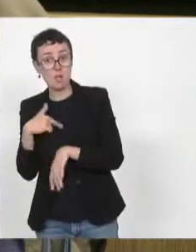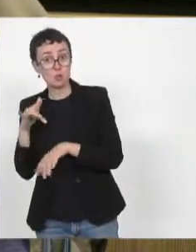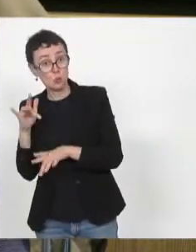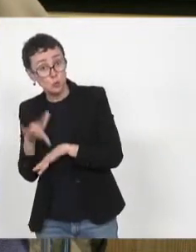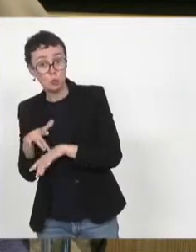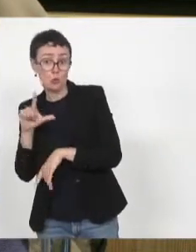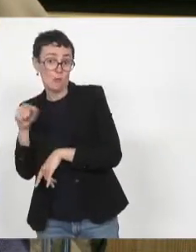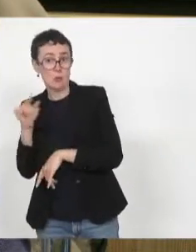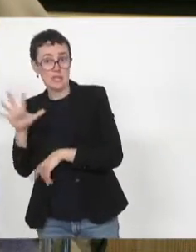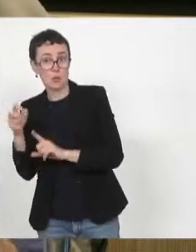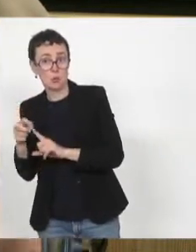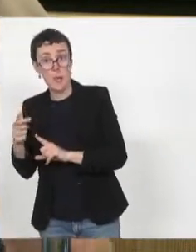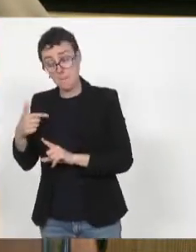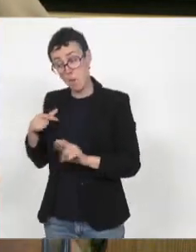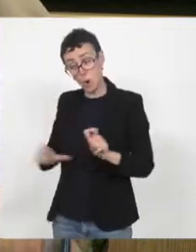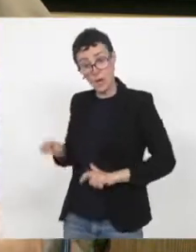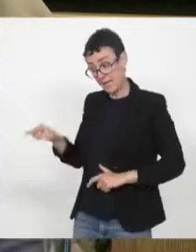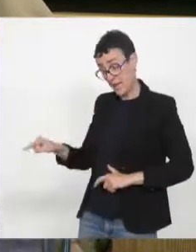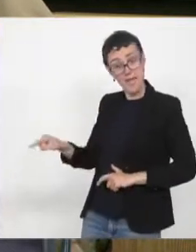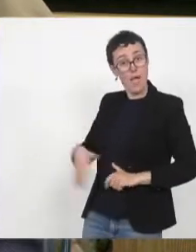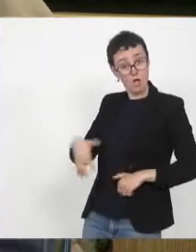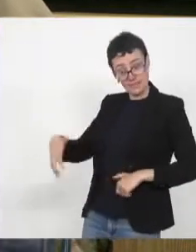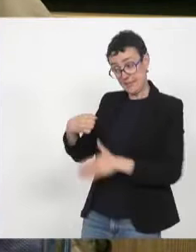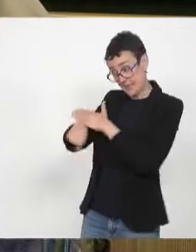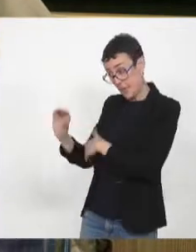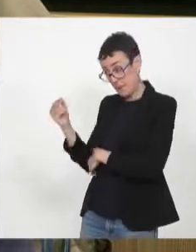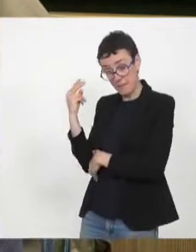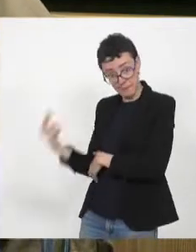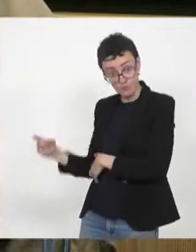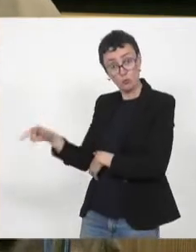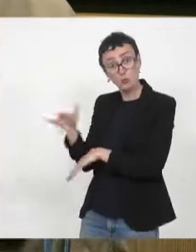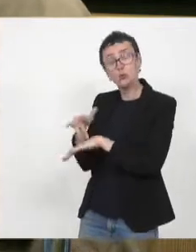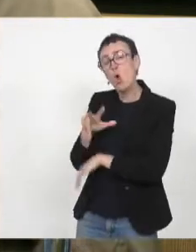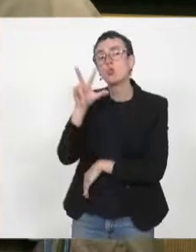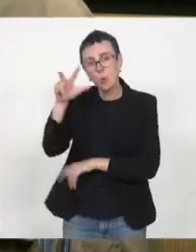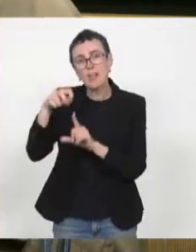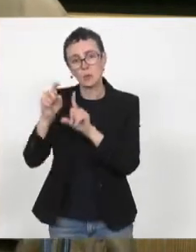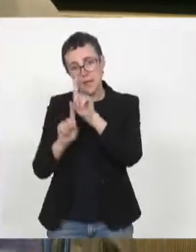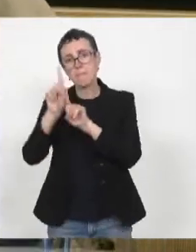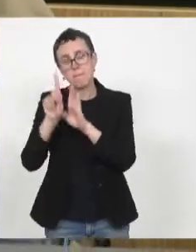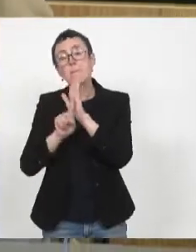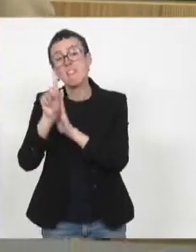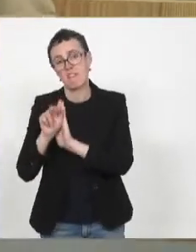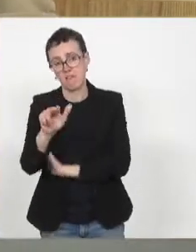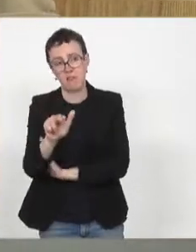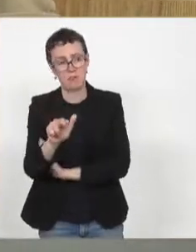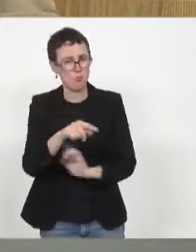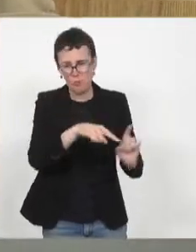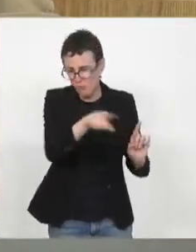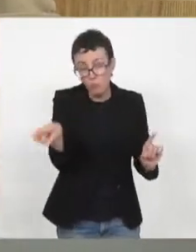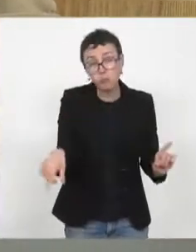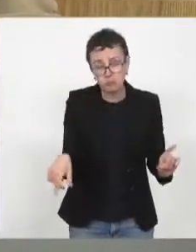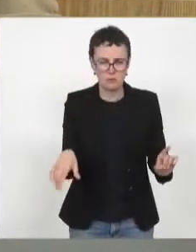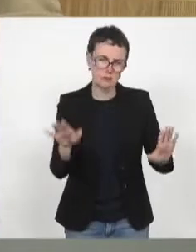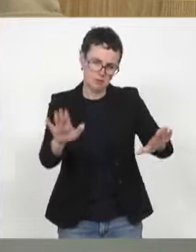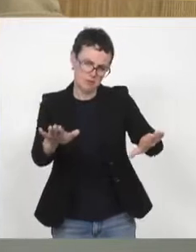vivre à 3 degrés le réchauffement climatique. Donc, ce que nous vous demandons, Monsieur le Président, c'est très simple. Si on veut concilier